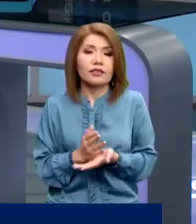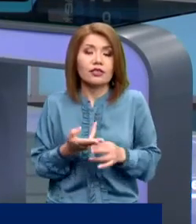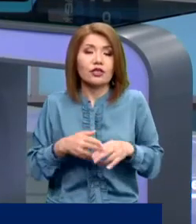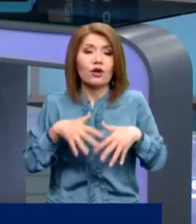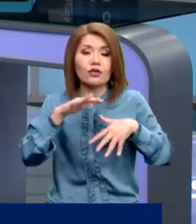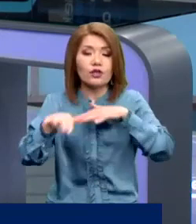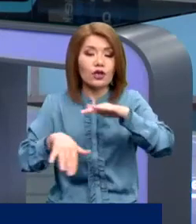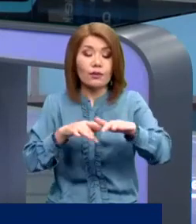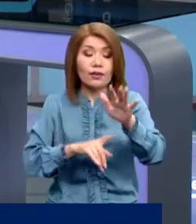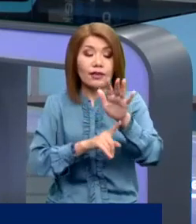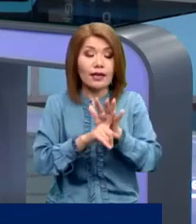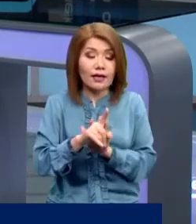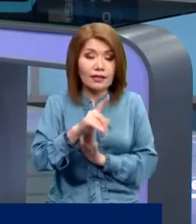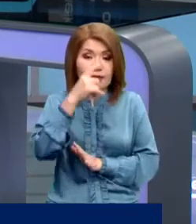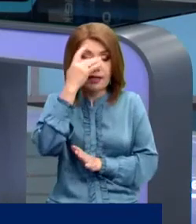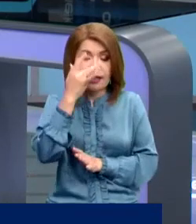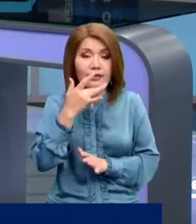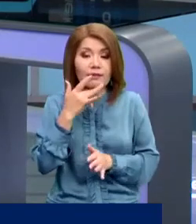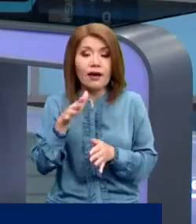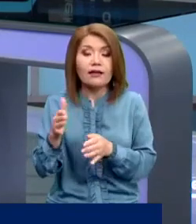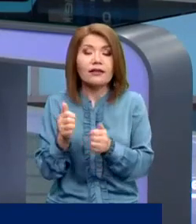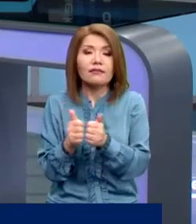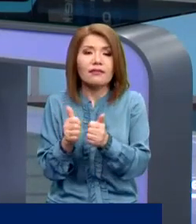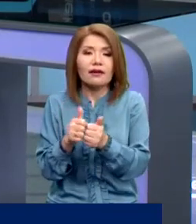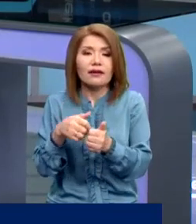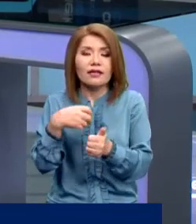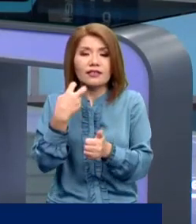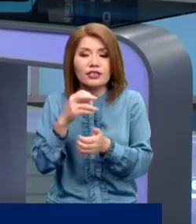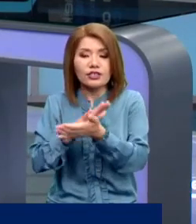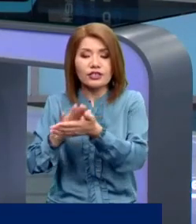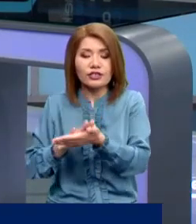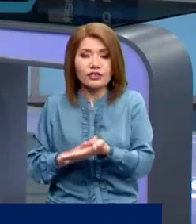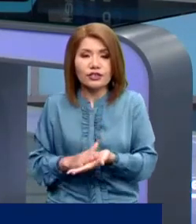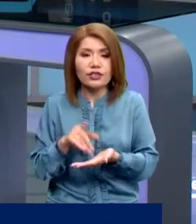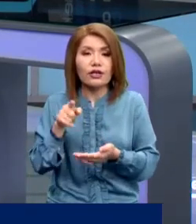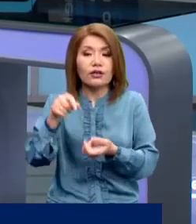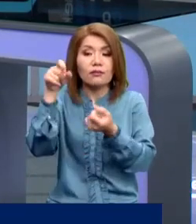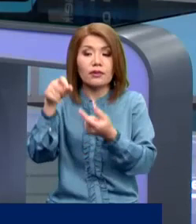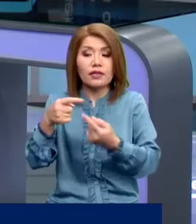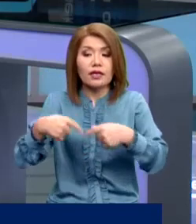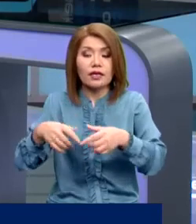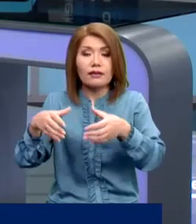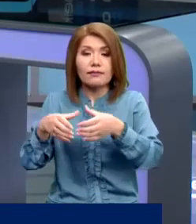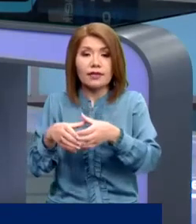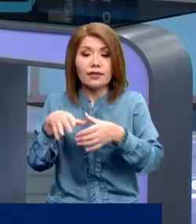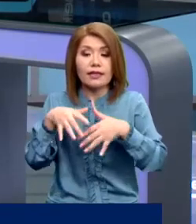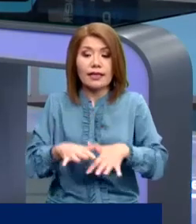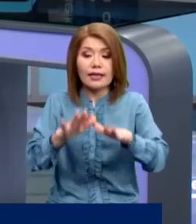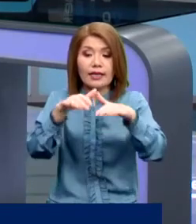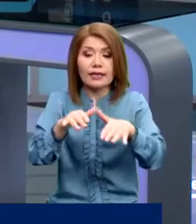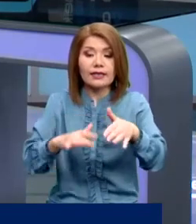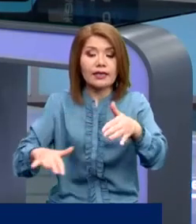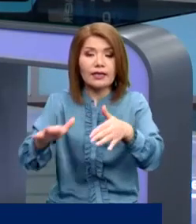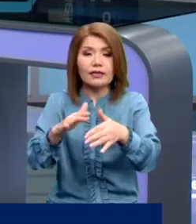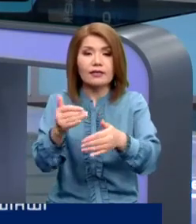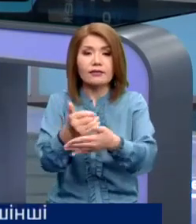Шомылу маусым әлдеқашан басталып кетсе де, кәрі теңіздегі санитарлық жұмыс баяу. Ал жағалауды тазалауға тиісті мекеме теңізге дейінгі